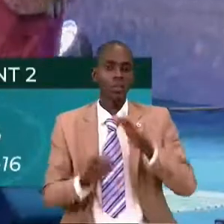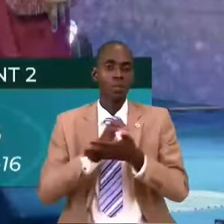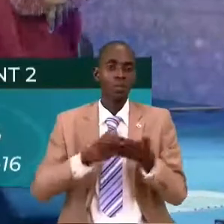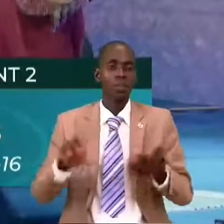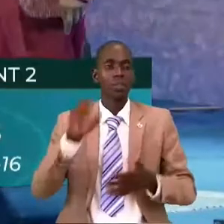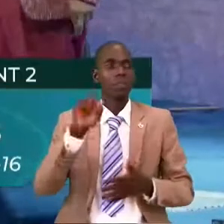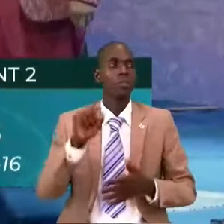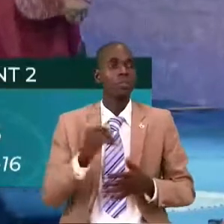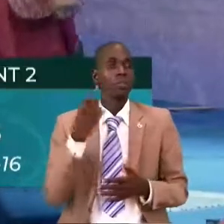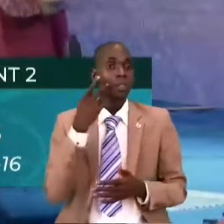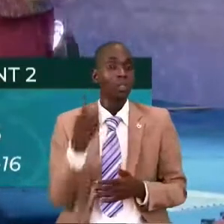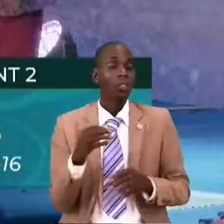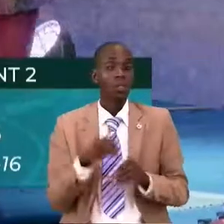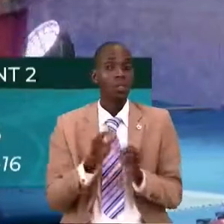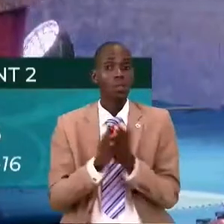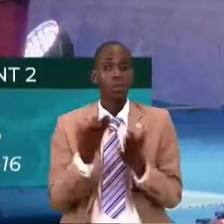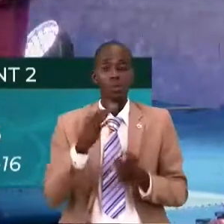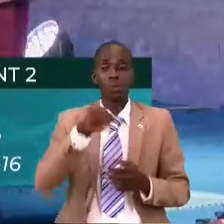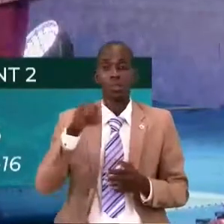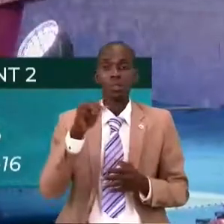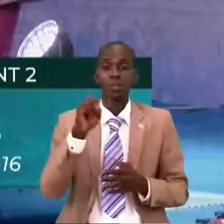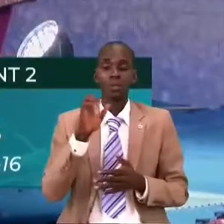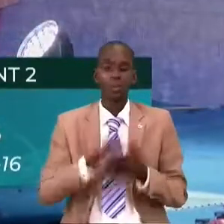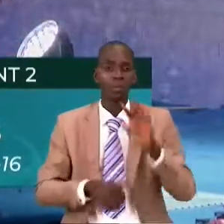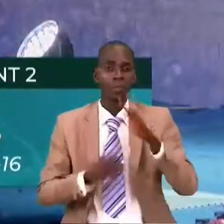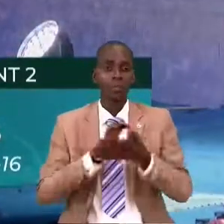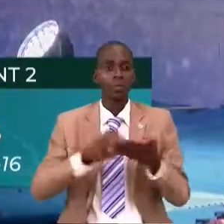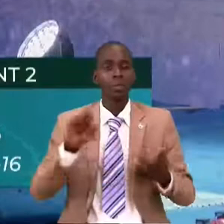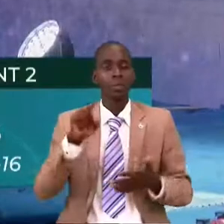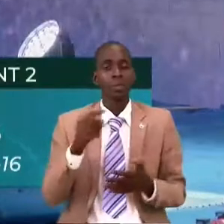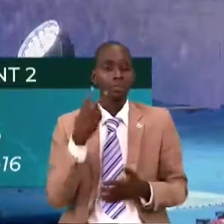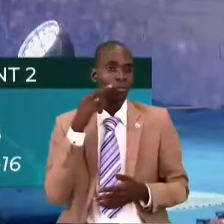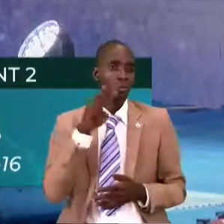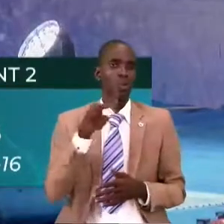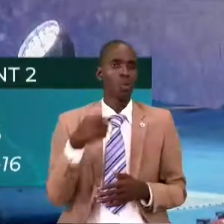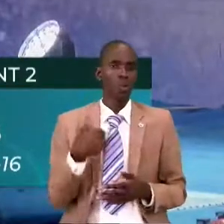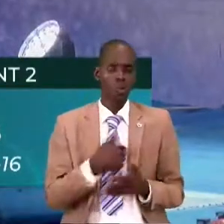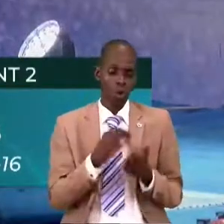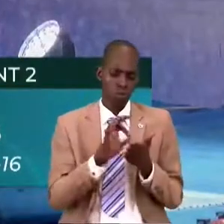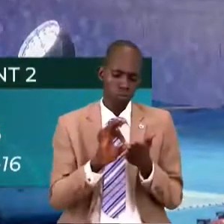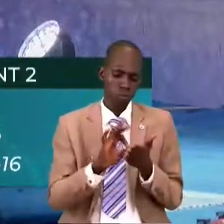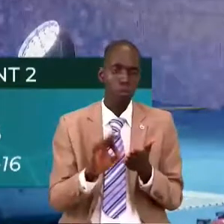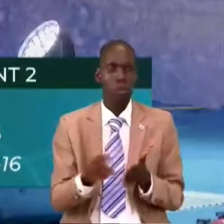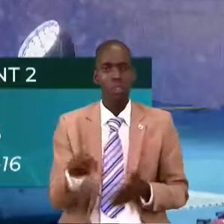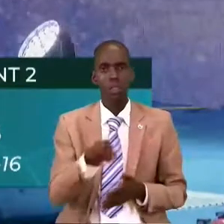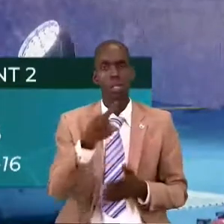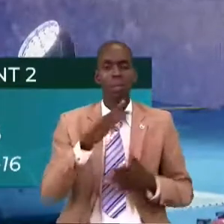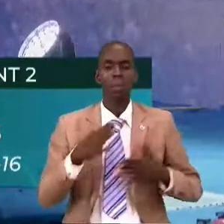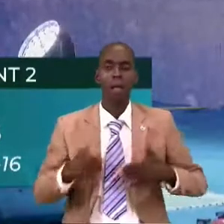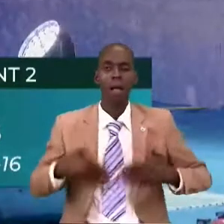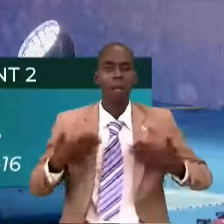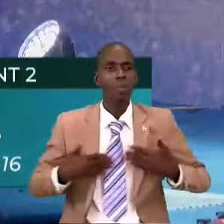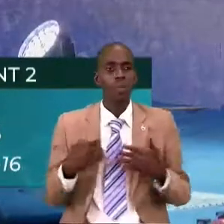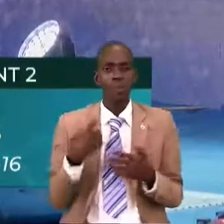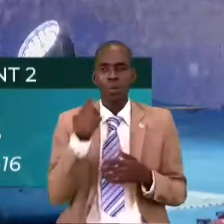Jacques 5, 11. Voici, nous disons, bienheureux ceux qui ont souffert patiemment. Vous avez entendu parler de la patience